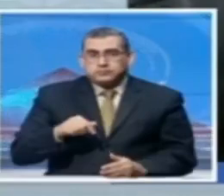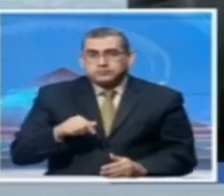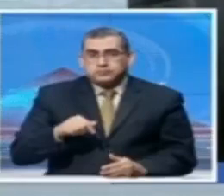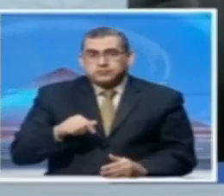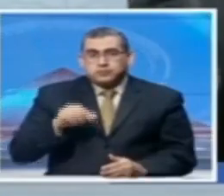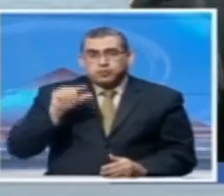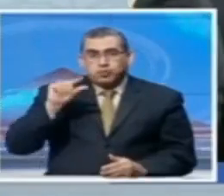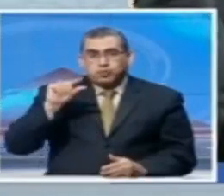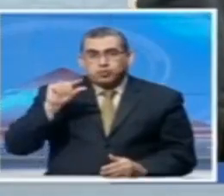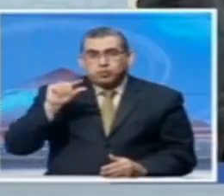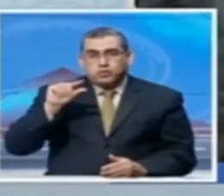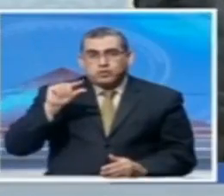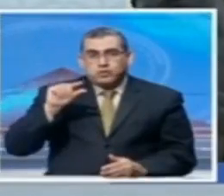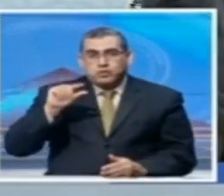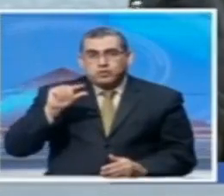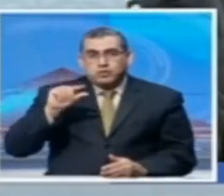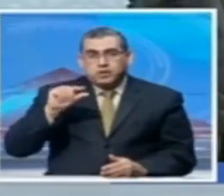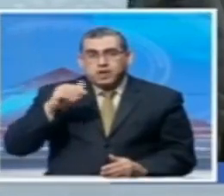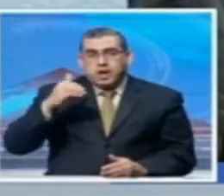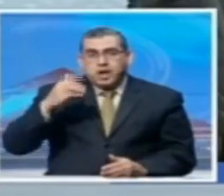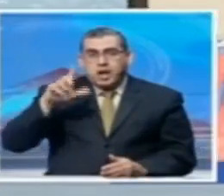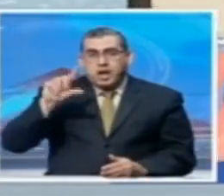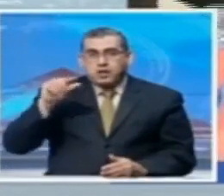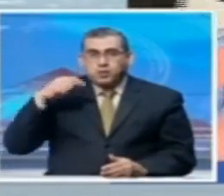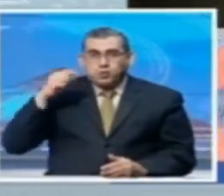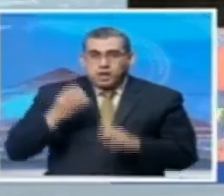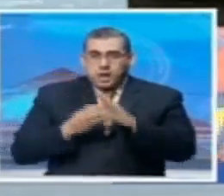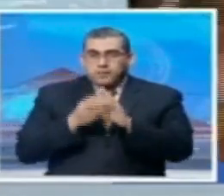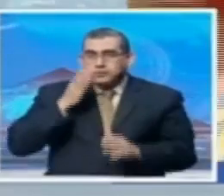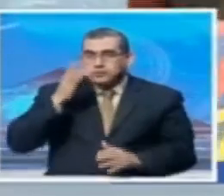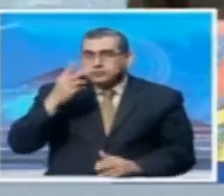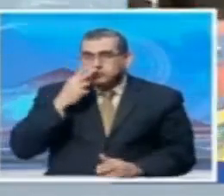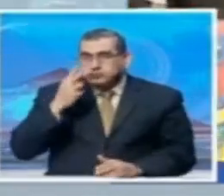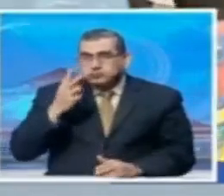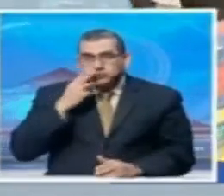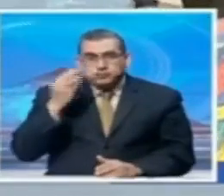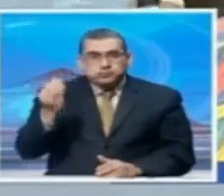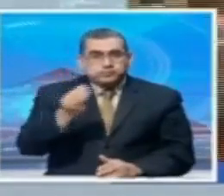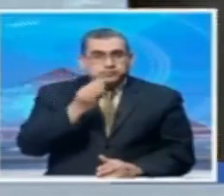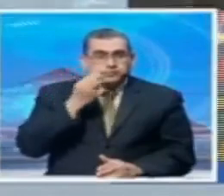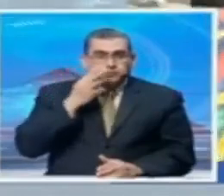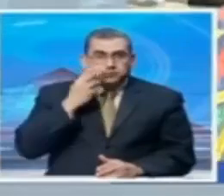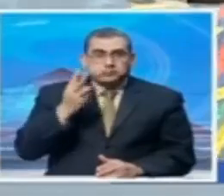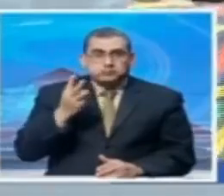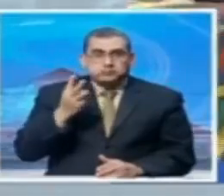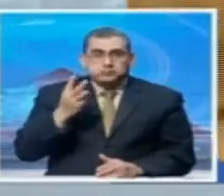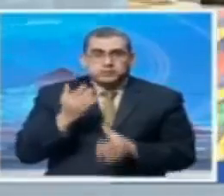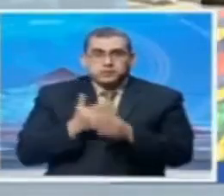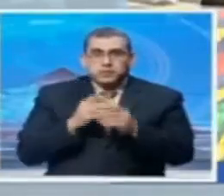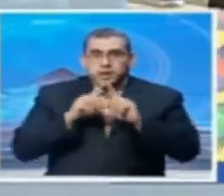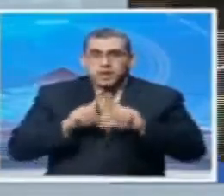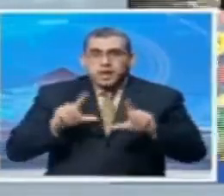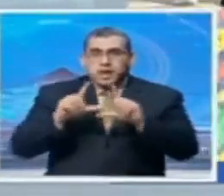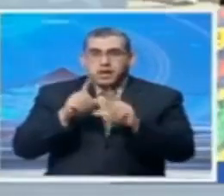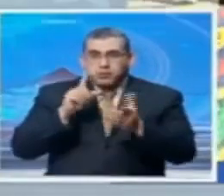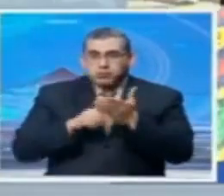الدكتور خالد عبد الغفار كان في جامعه القاهره بيتفقد امتحانات الجامعات